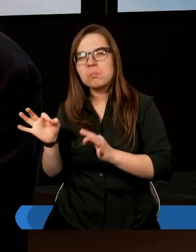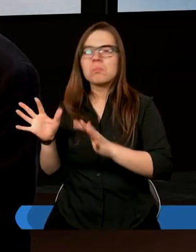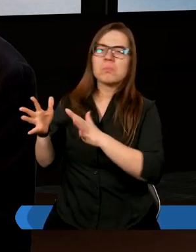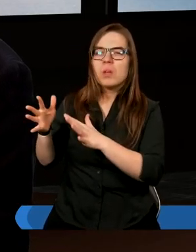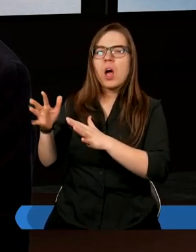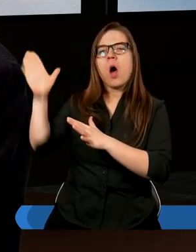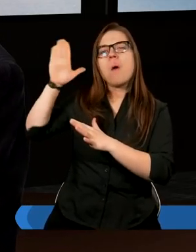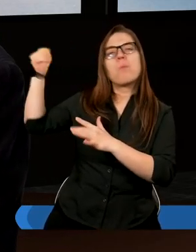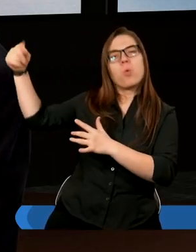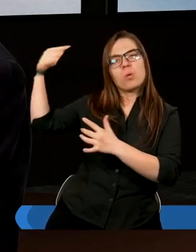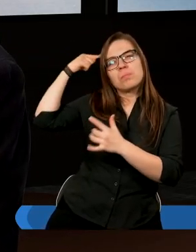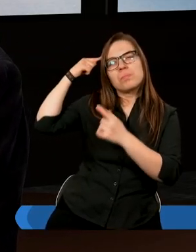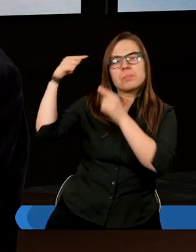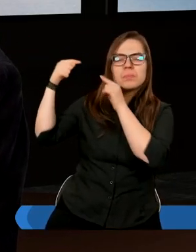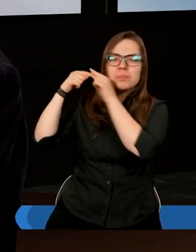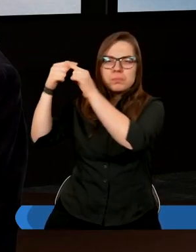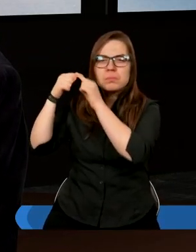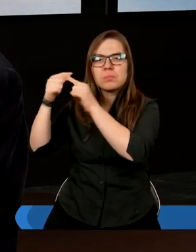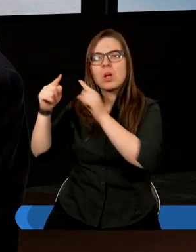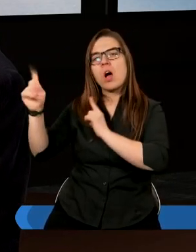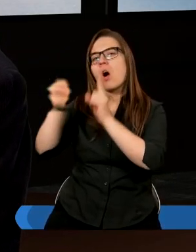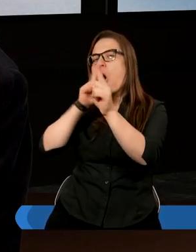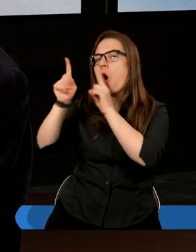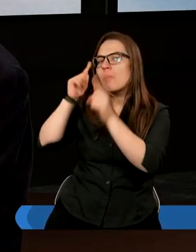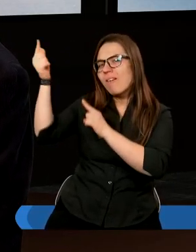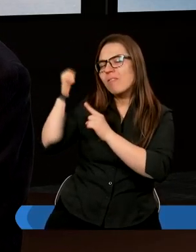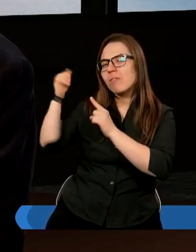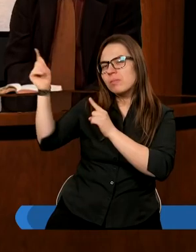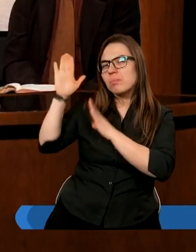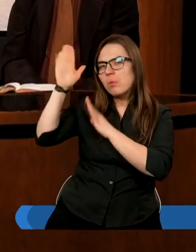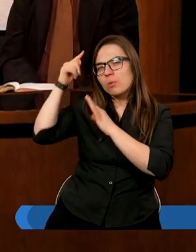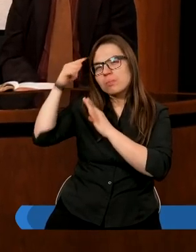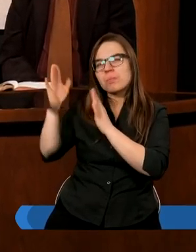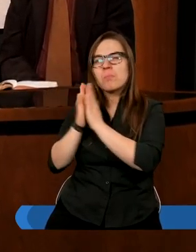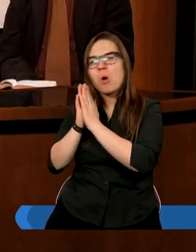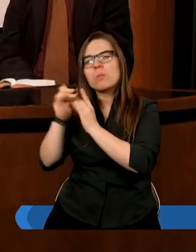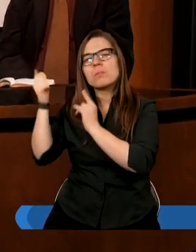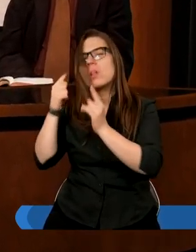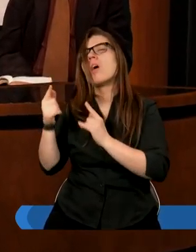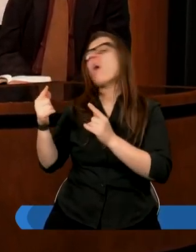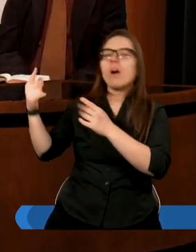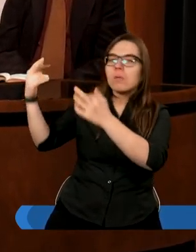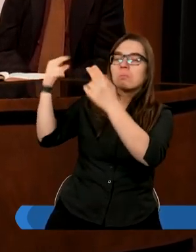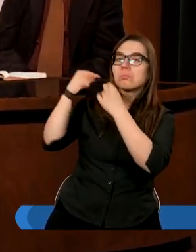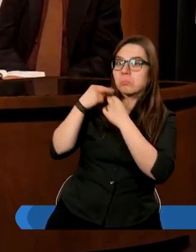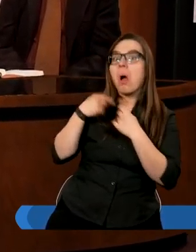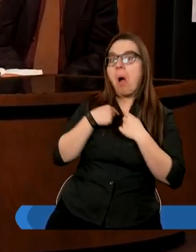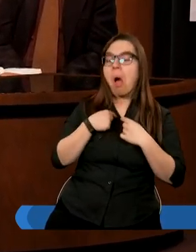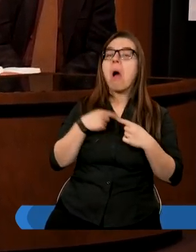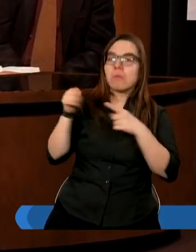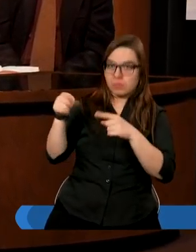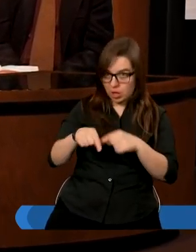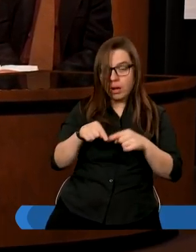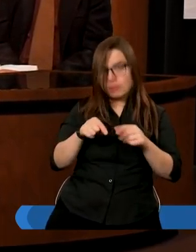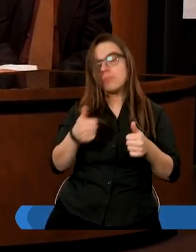Bóg od nas oczekuje, co Bóg nam podpowiada. Bardzo często mamy kłopoty z tym, że